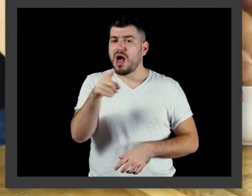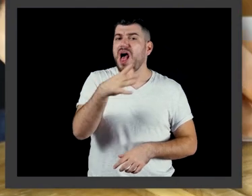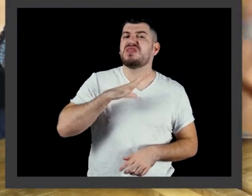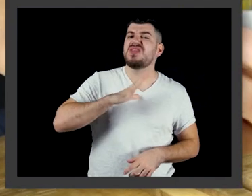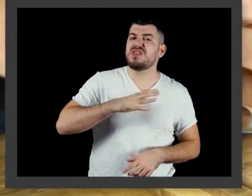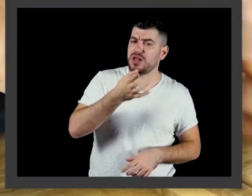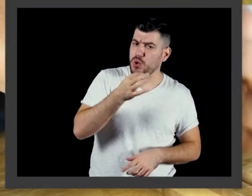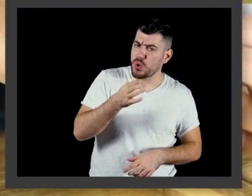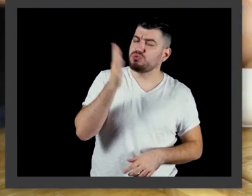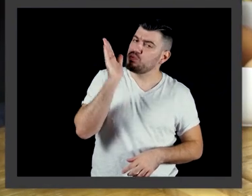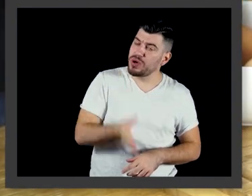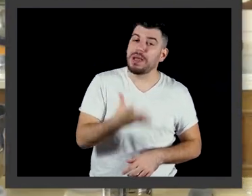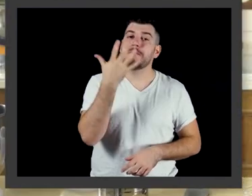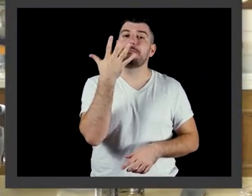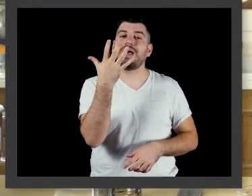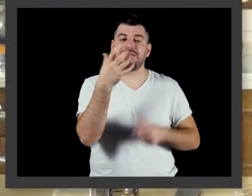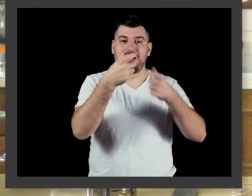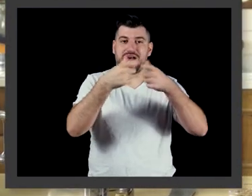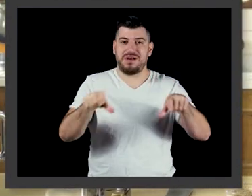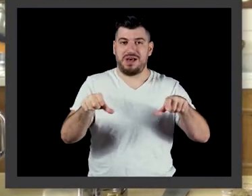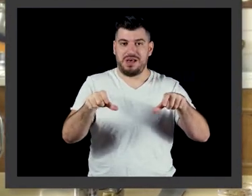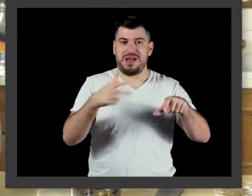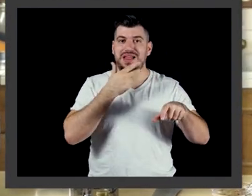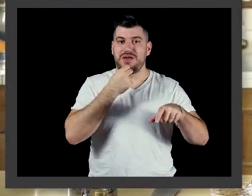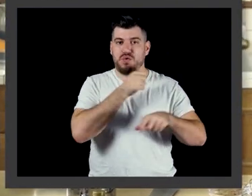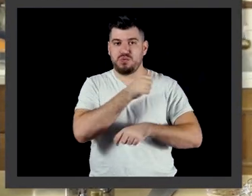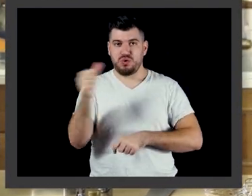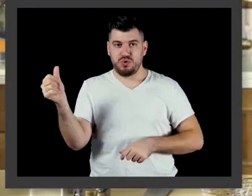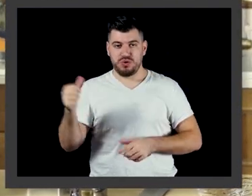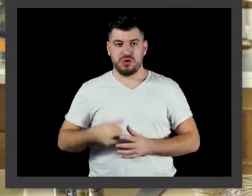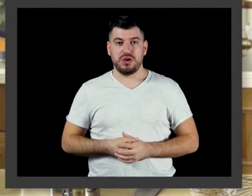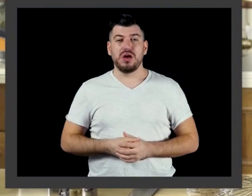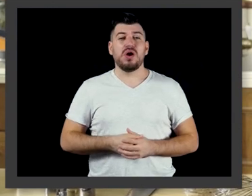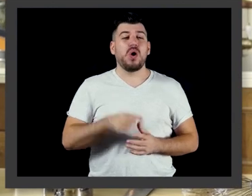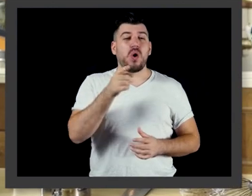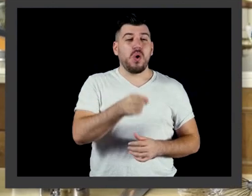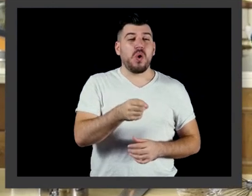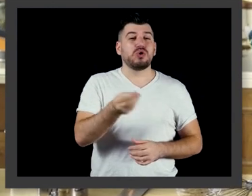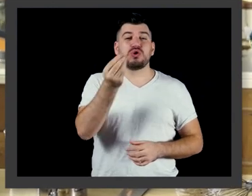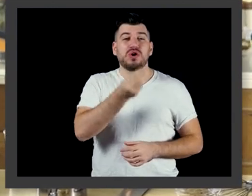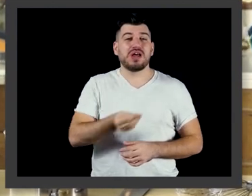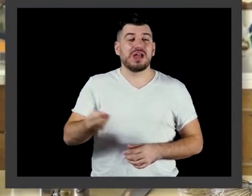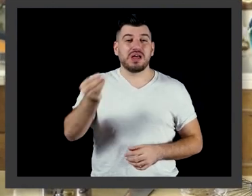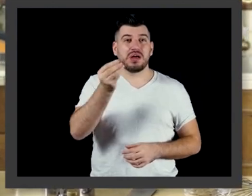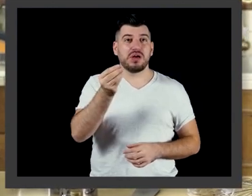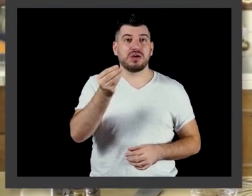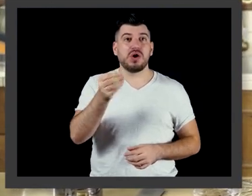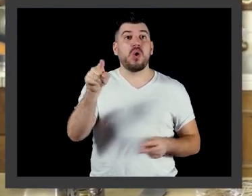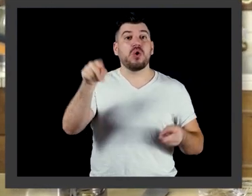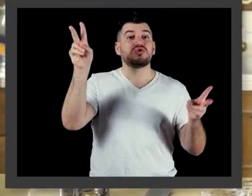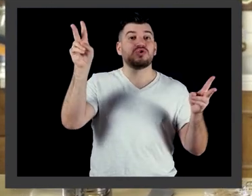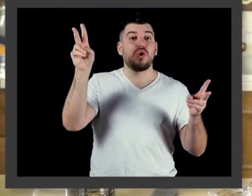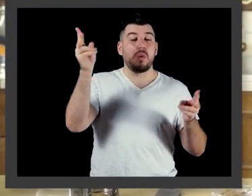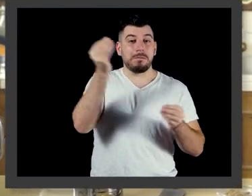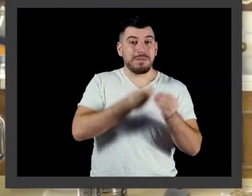αυγά. Αλλά να ξέρετε γενικά ότι όσο λιγότερο ασπράδι χρησιμοποιούμε σε μια συνταγή, τόσο πιο αφράτη